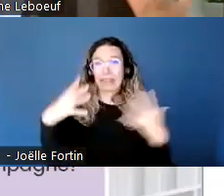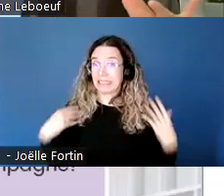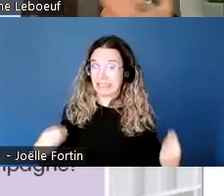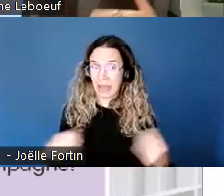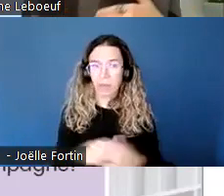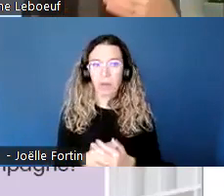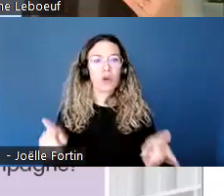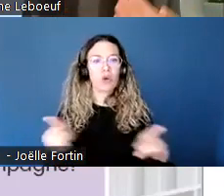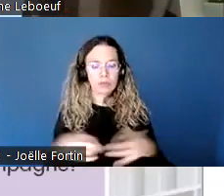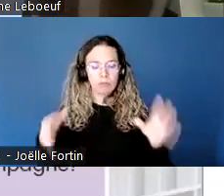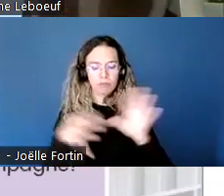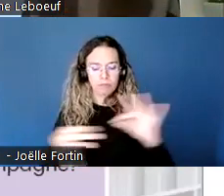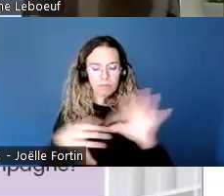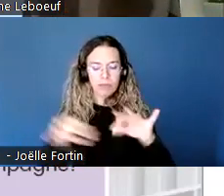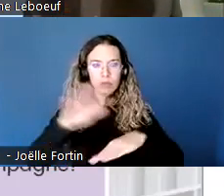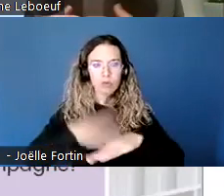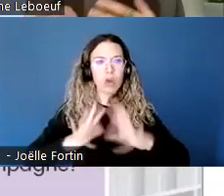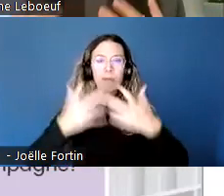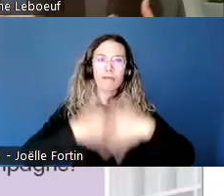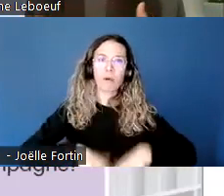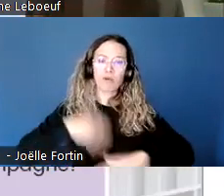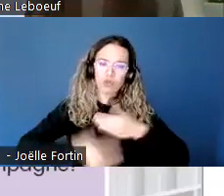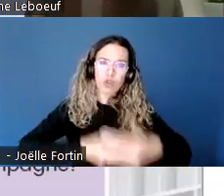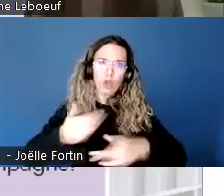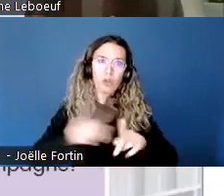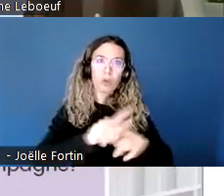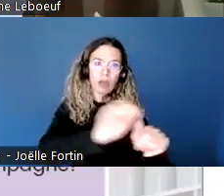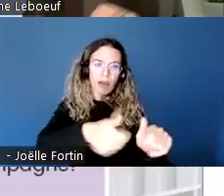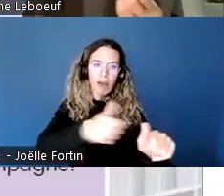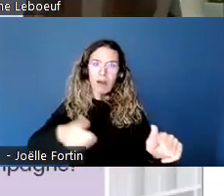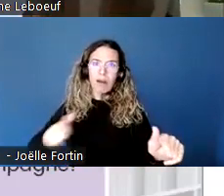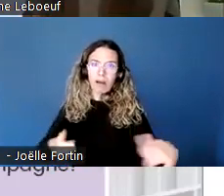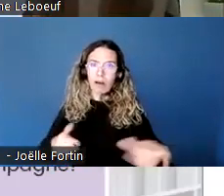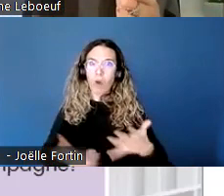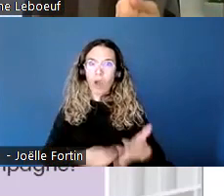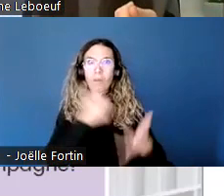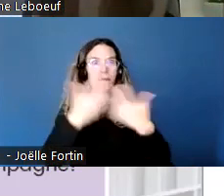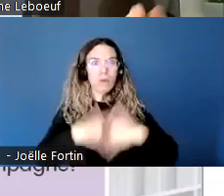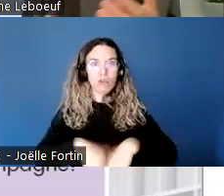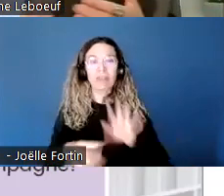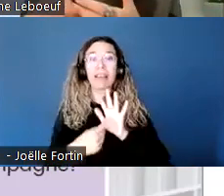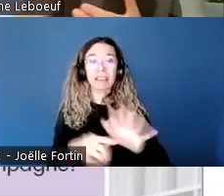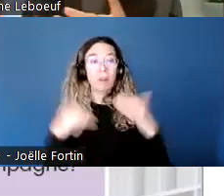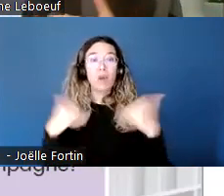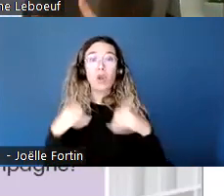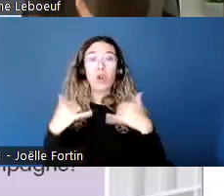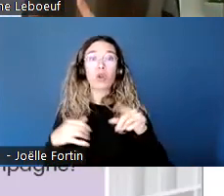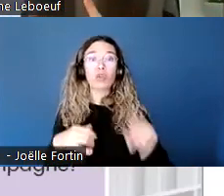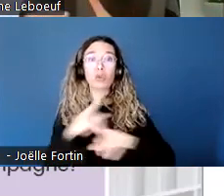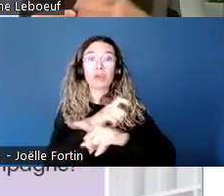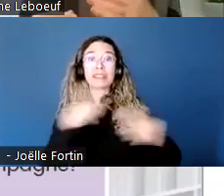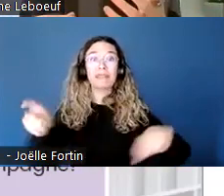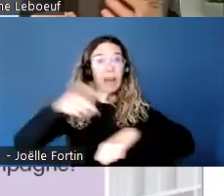On donne aussi des indications sur le déroulement et des alternatives de déroulement. Donc, si on veut utiliser ce jeu-là, par exemple, à différents